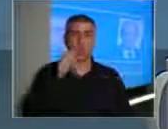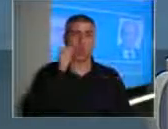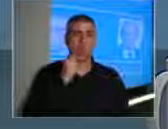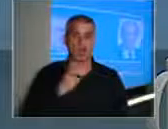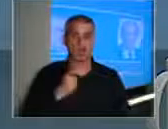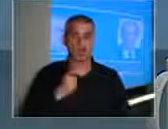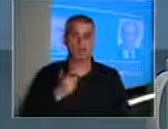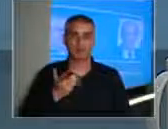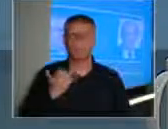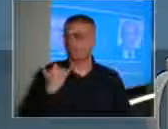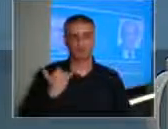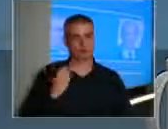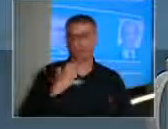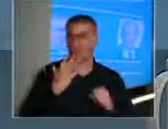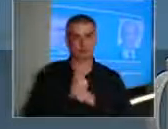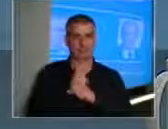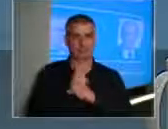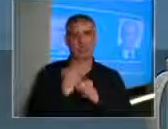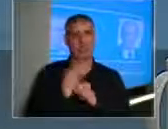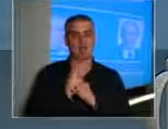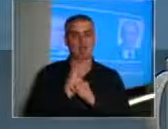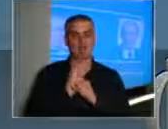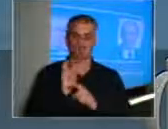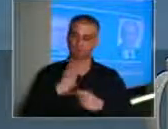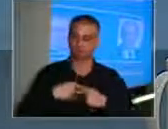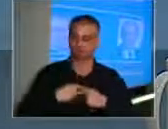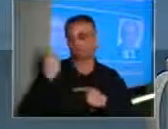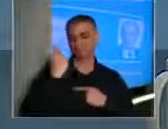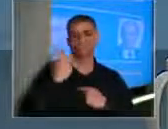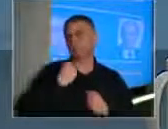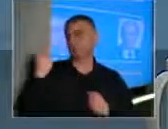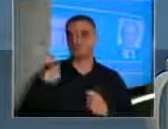לבן כרגע לא הצליחה עוד לייצר את המומנטום